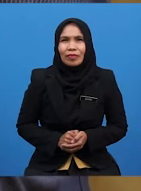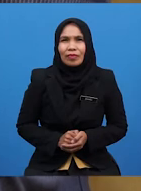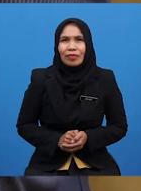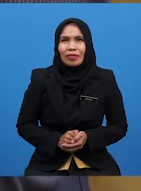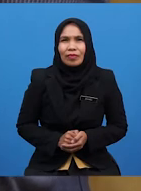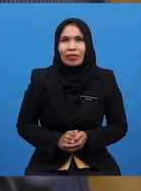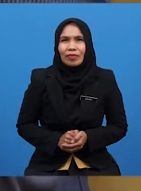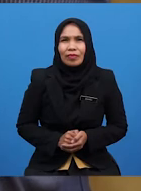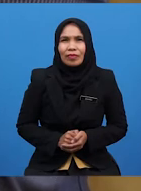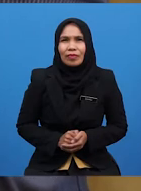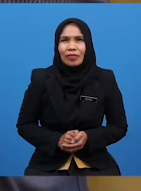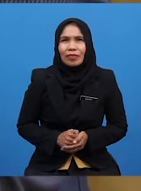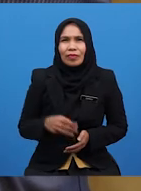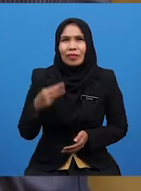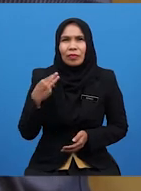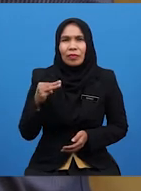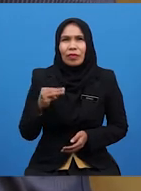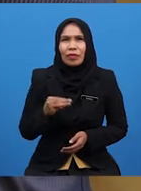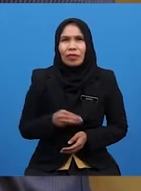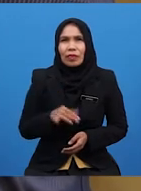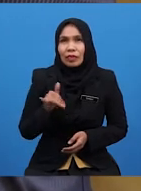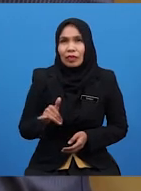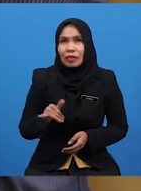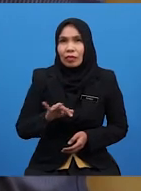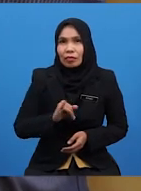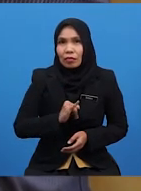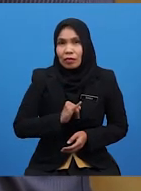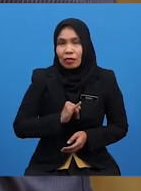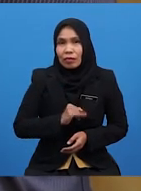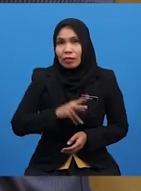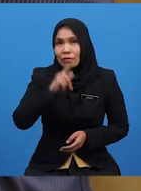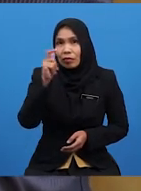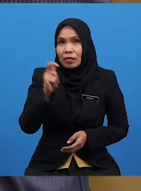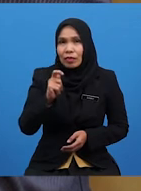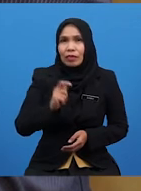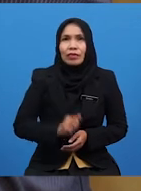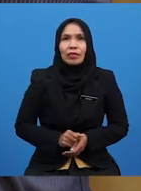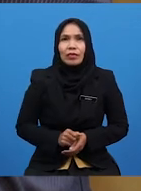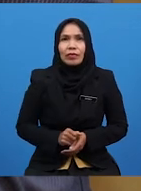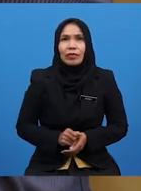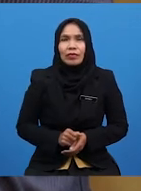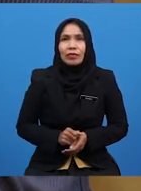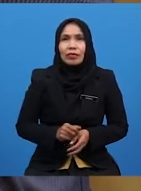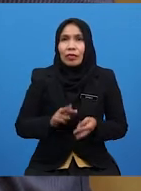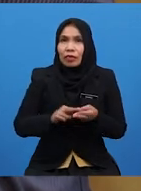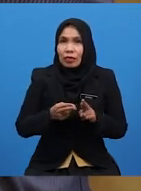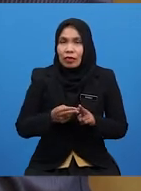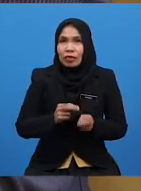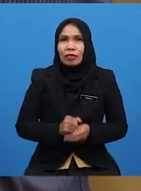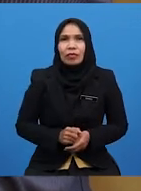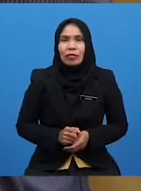money mereka yang ceritanya ini pun mendedahkan burung dan juga